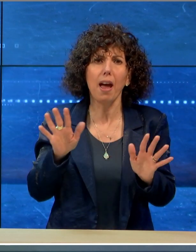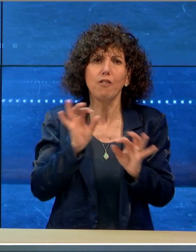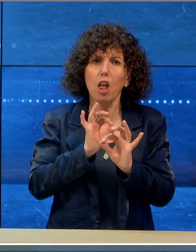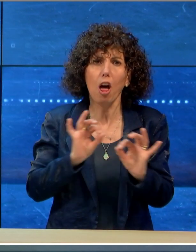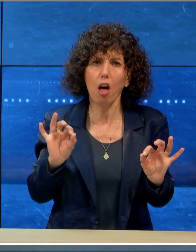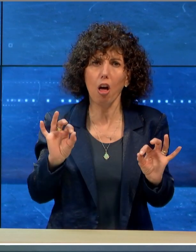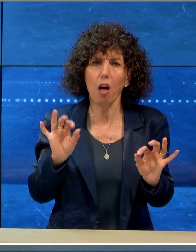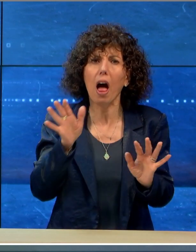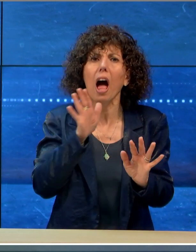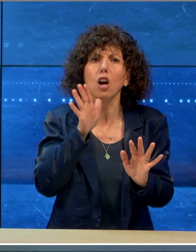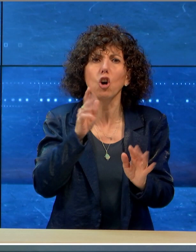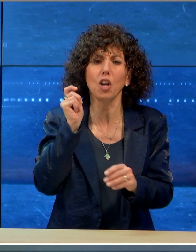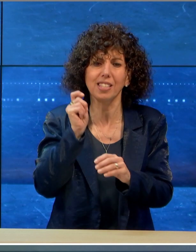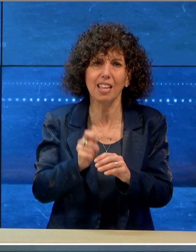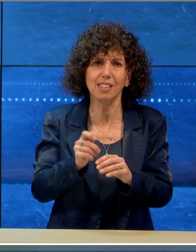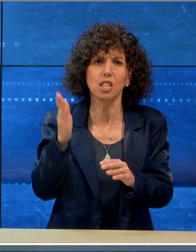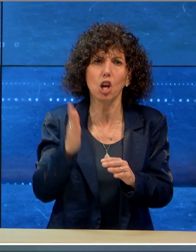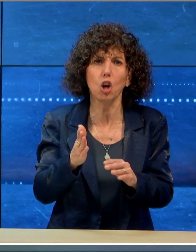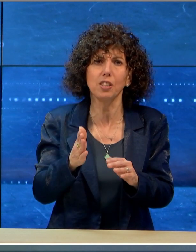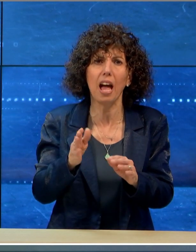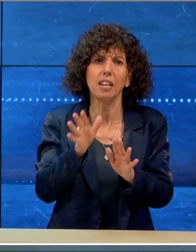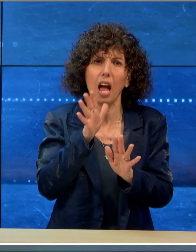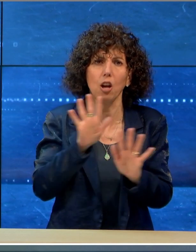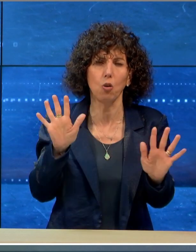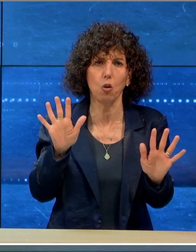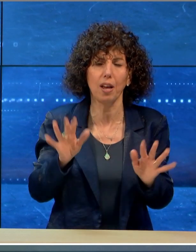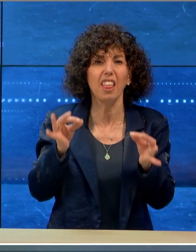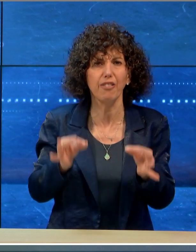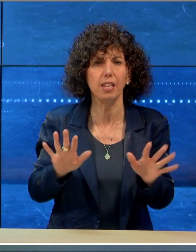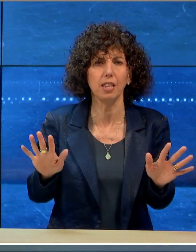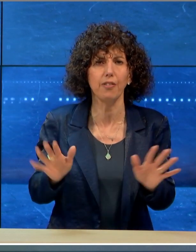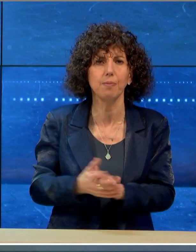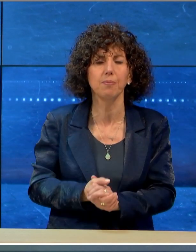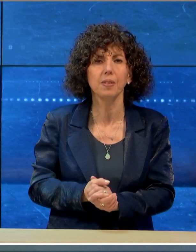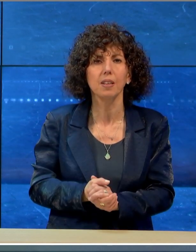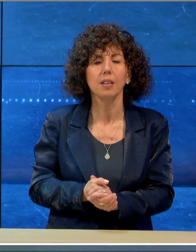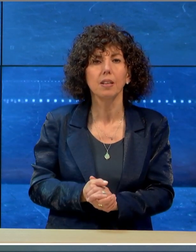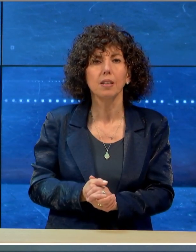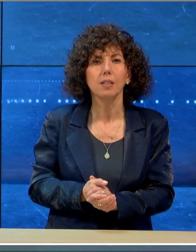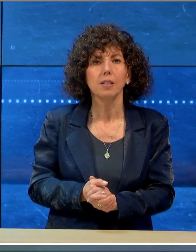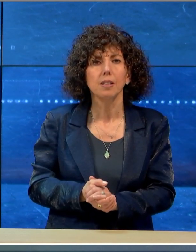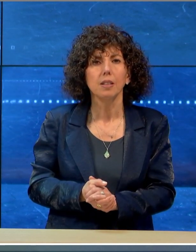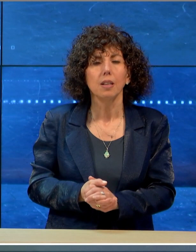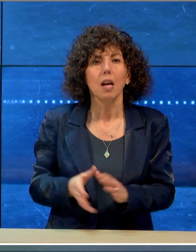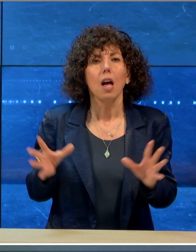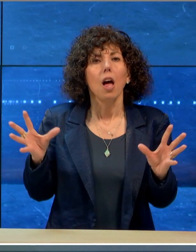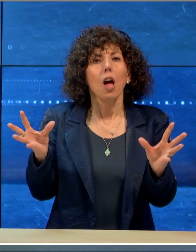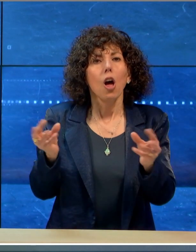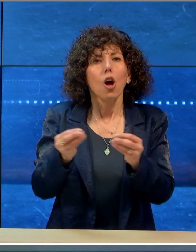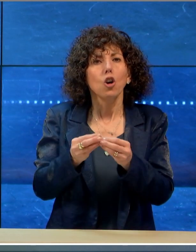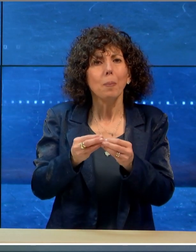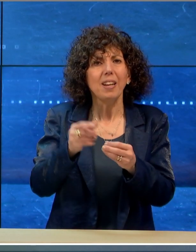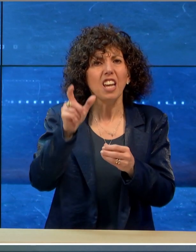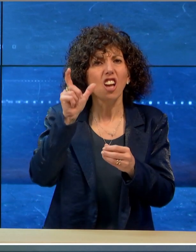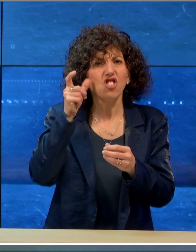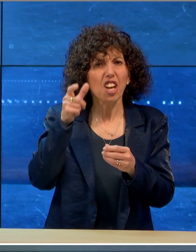sino ad una sentenza di condanna definitiva i Carabinieri della compagnia di